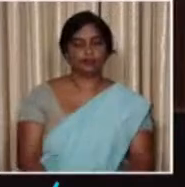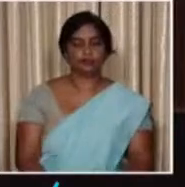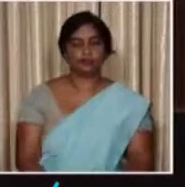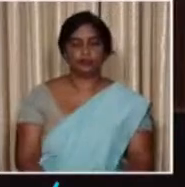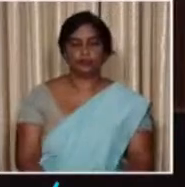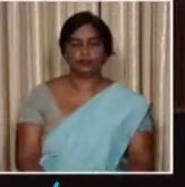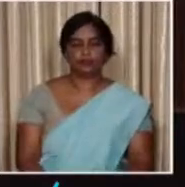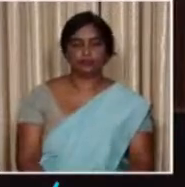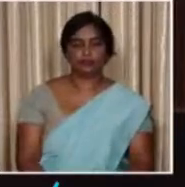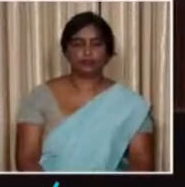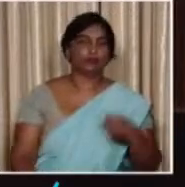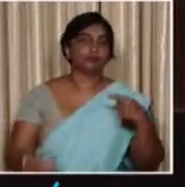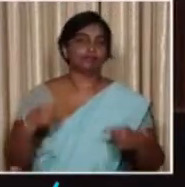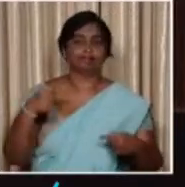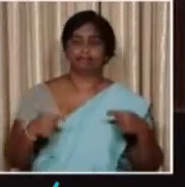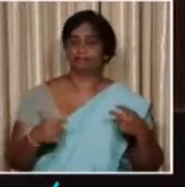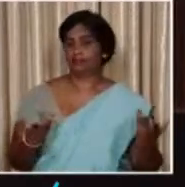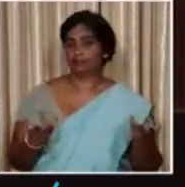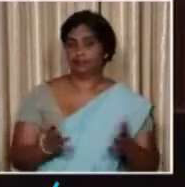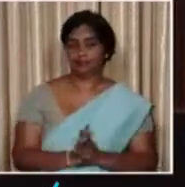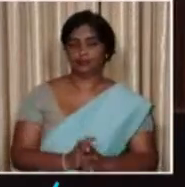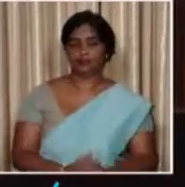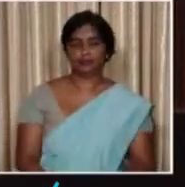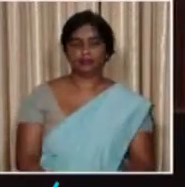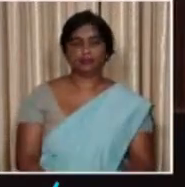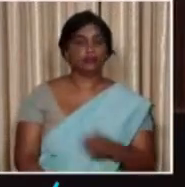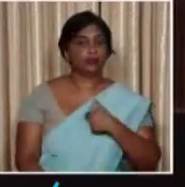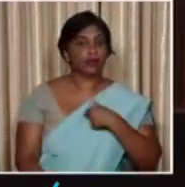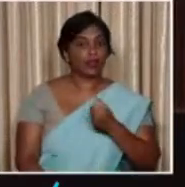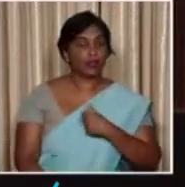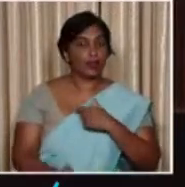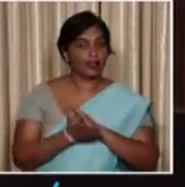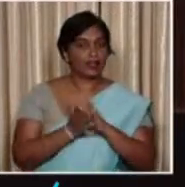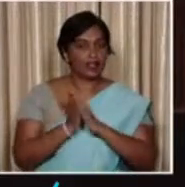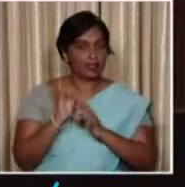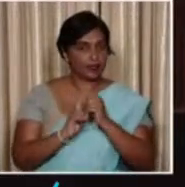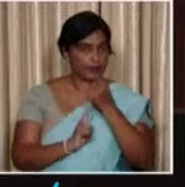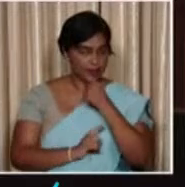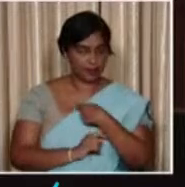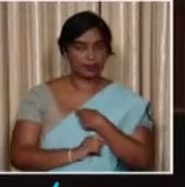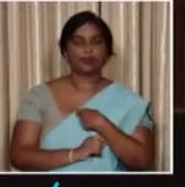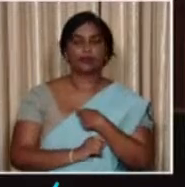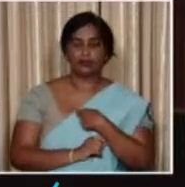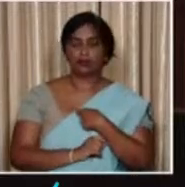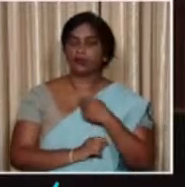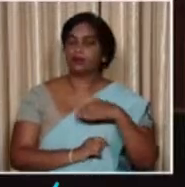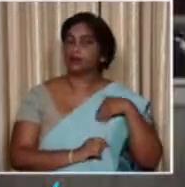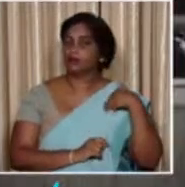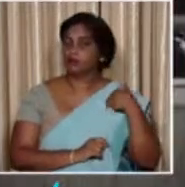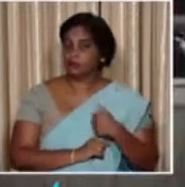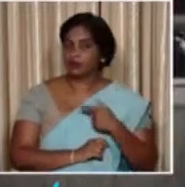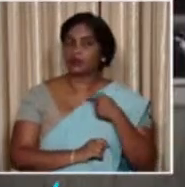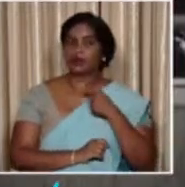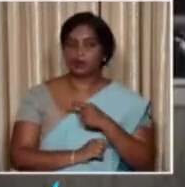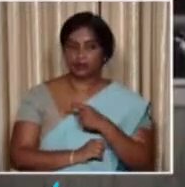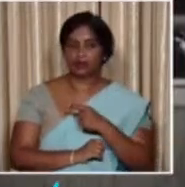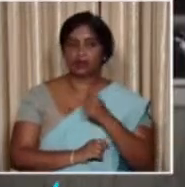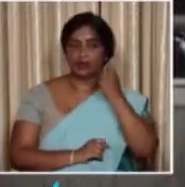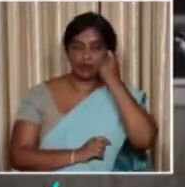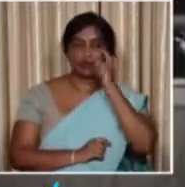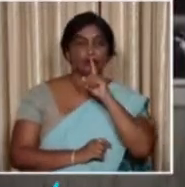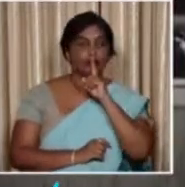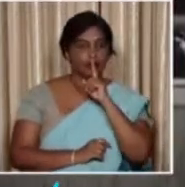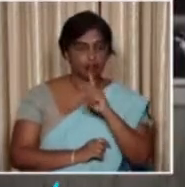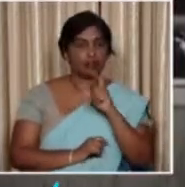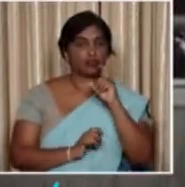දැන් මේක විවාදයක් වෙනවා ගරු කතානායකතුමනි මගේ නම හේෂ මන්ත්‍රීතුමා මතු කරා මයිතන මූලික බව එතුමා මූලික යෝජනාව කරාම